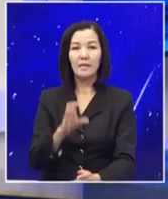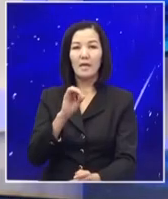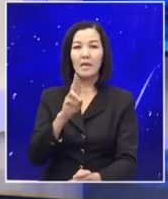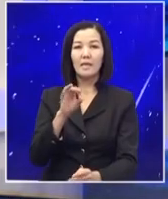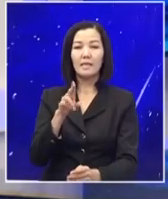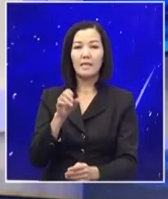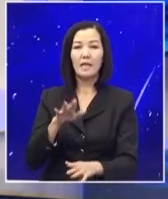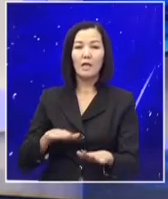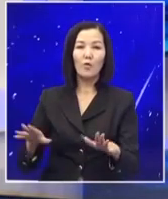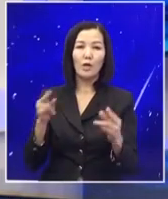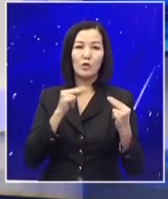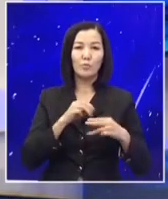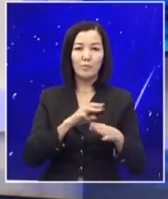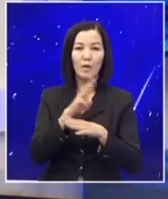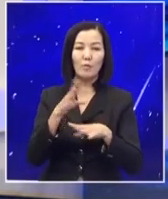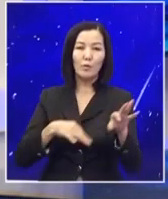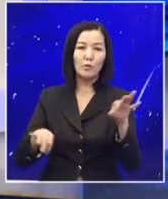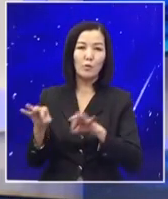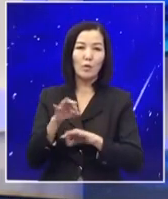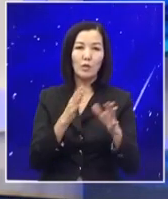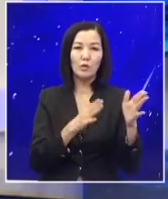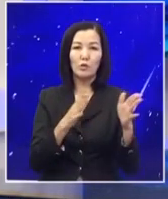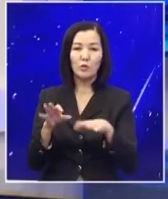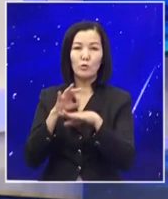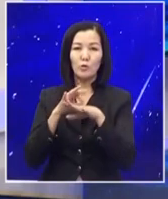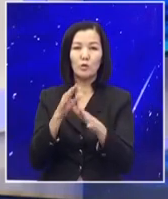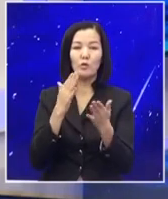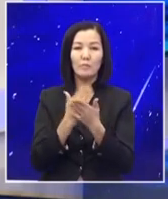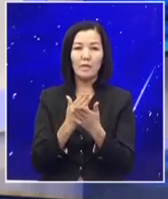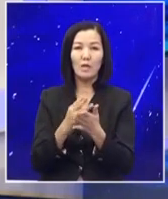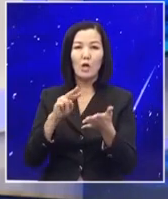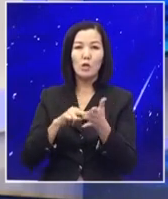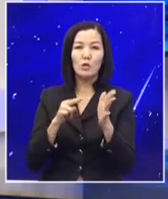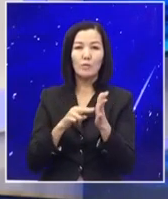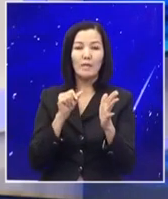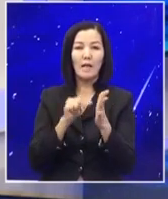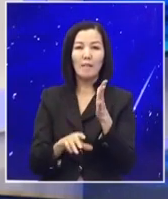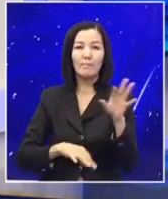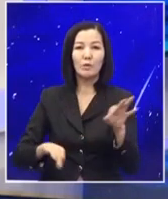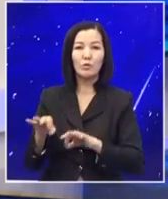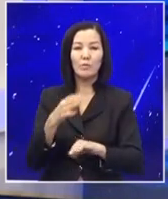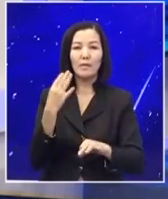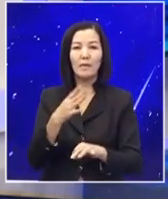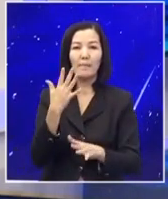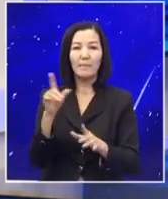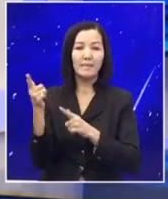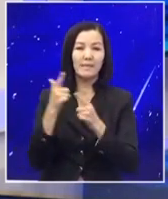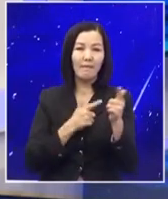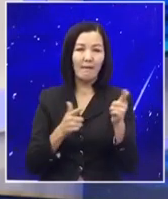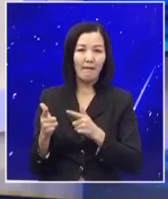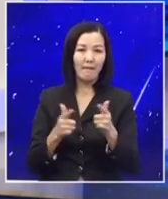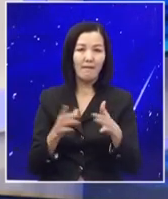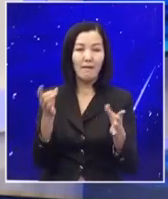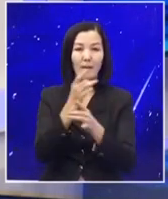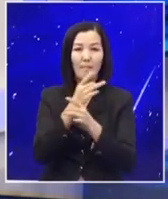Ескелді ауданында жұмыспен қамтудың жол картасы жүйелі жүргізіліп жатыр. Бүгінде жоспарланған 6 жобаның 45-і дайын. Қатарында